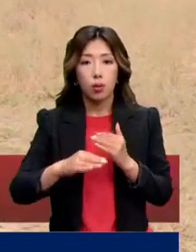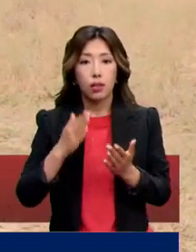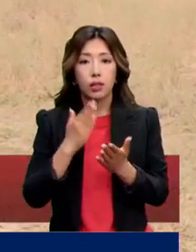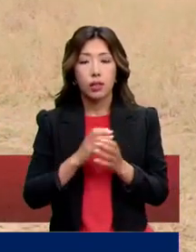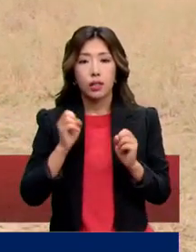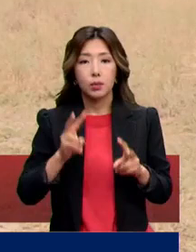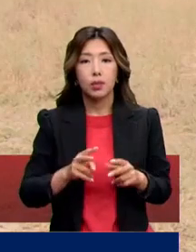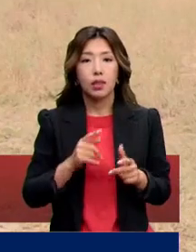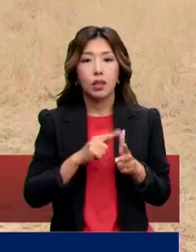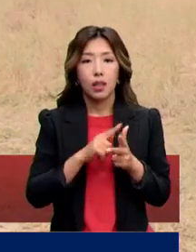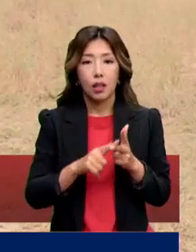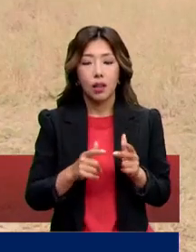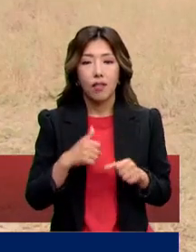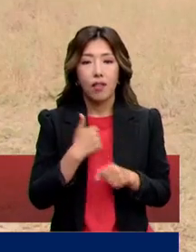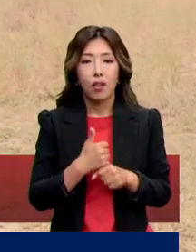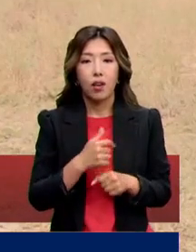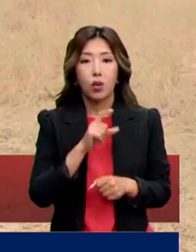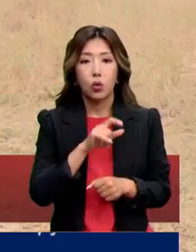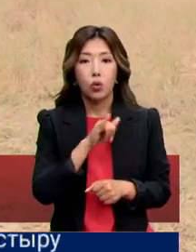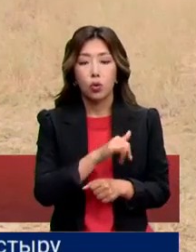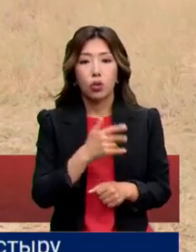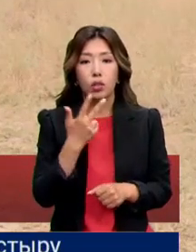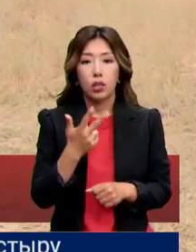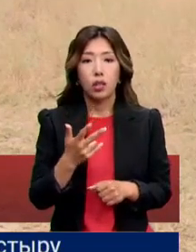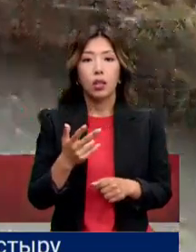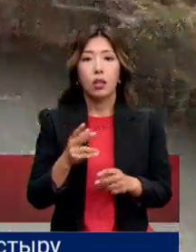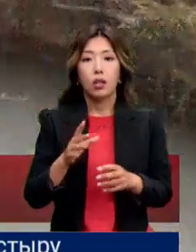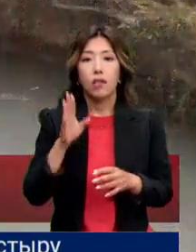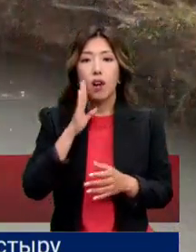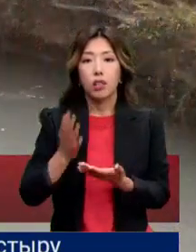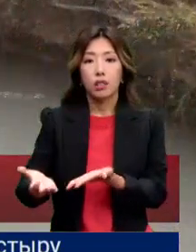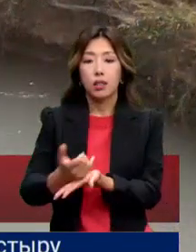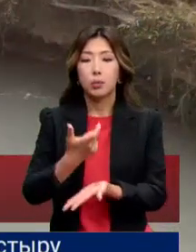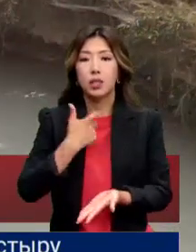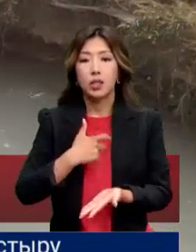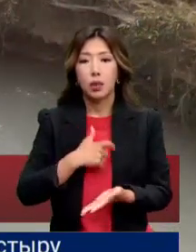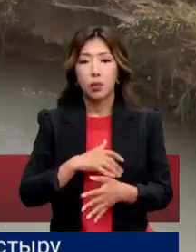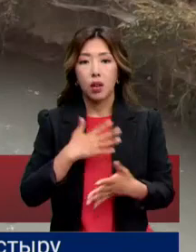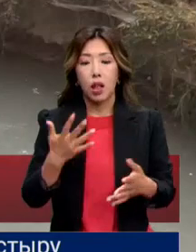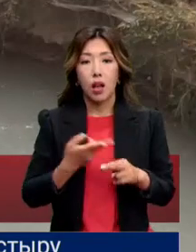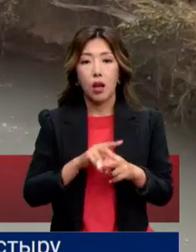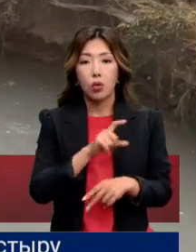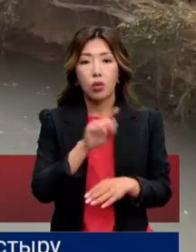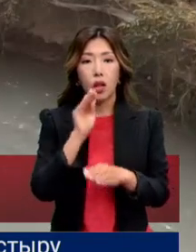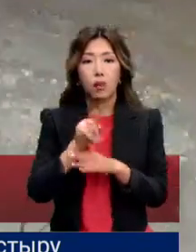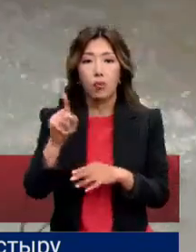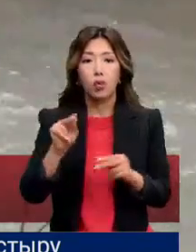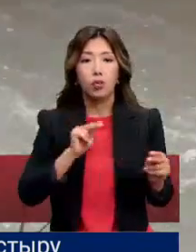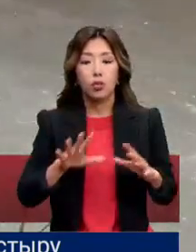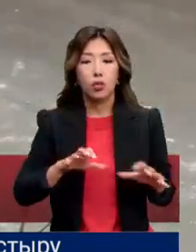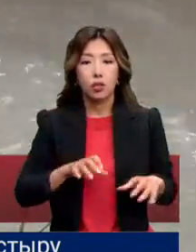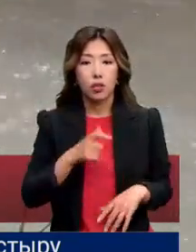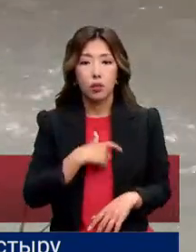Карабаева и Ибрагимова. Они втроем берут воду 4 сел. Люди обвиняют водников и чиновников в лоббировании